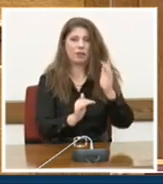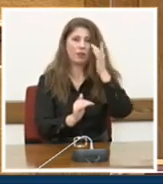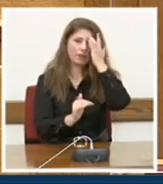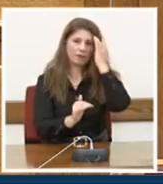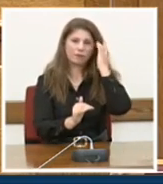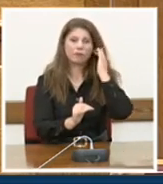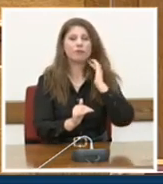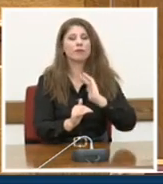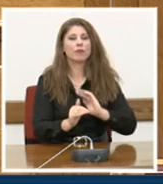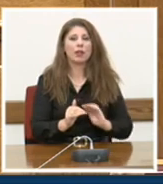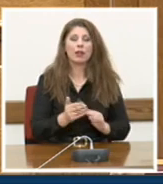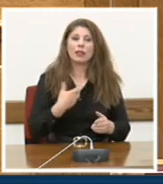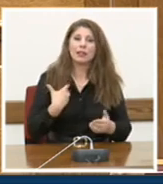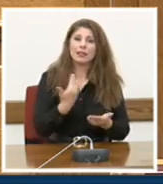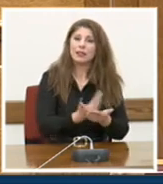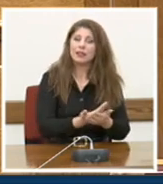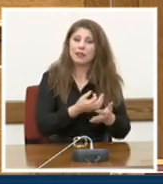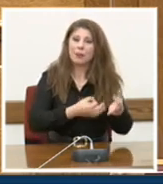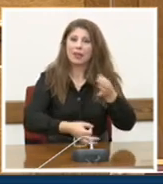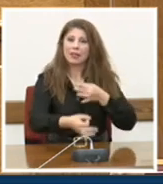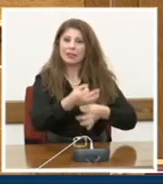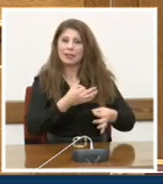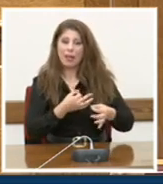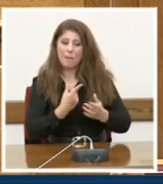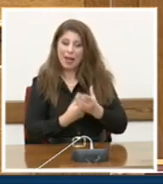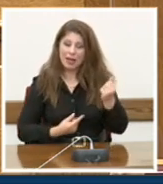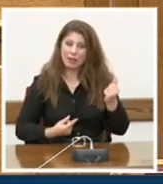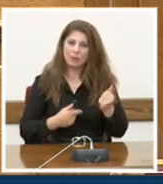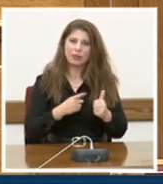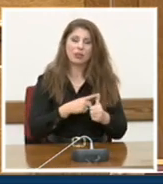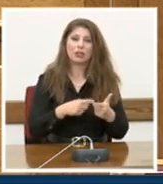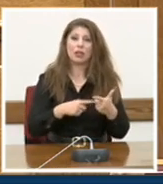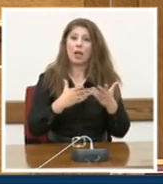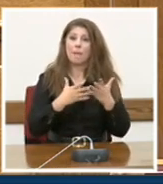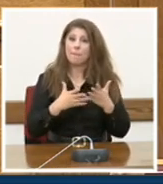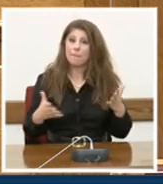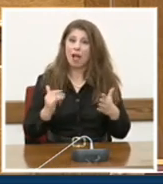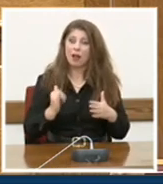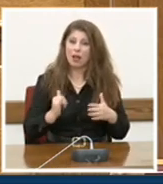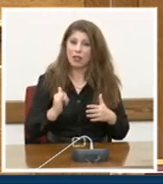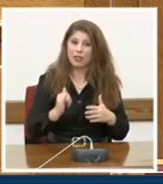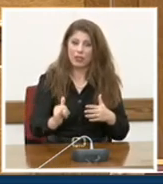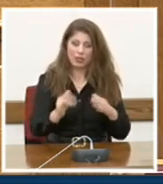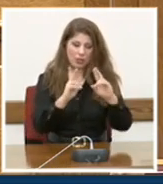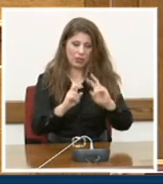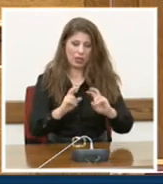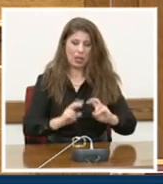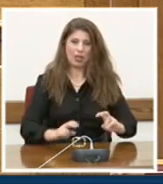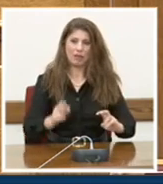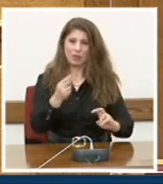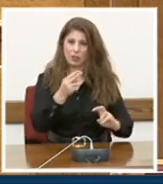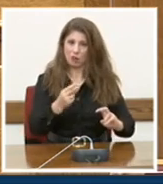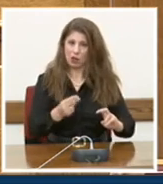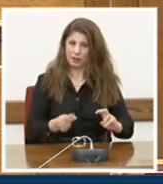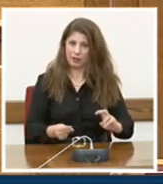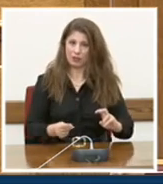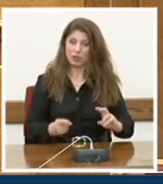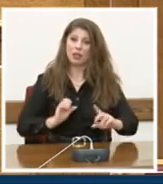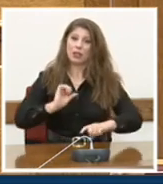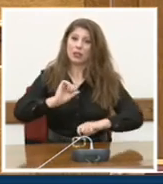Ζητήσαμε εξηγήσεις για παραλήψεις και μεγάλες καθυστερήσεις στη διερεύνηση της υπόθεσης, για την